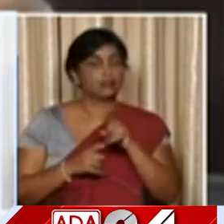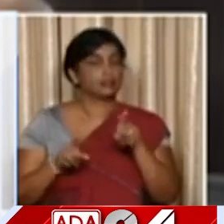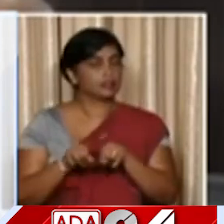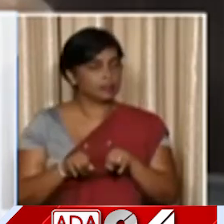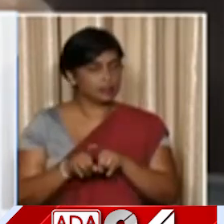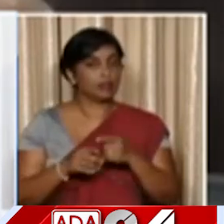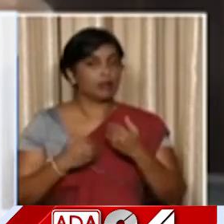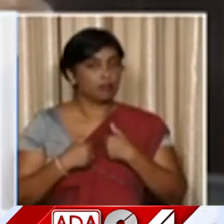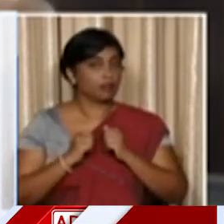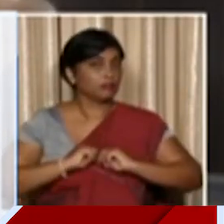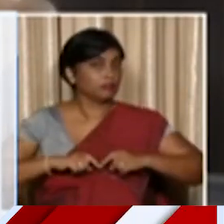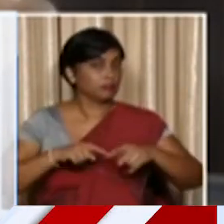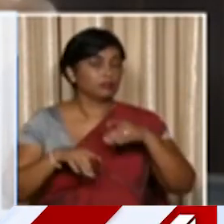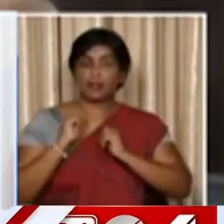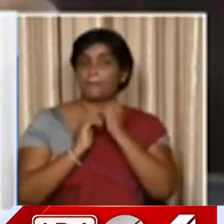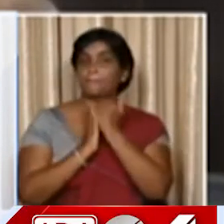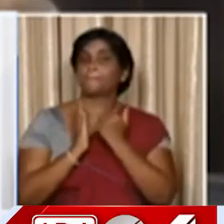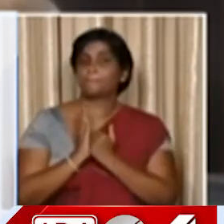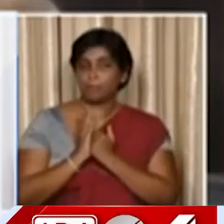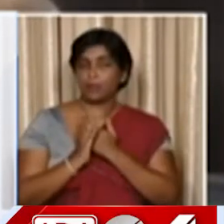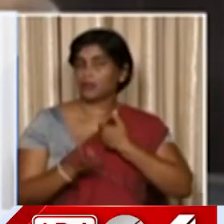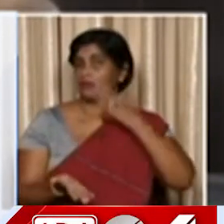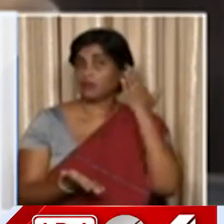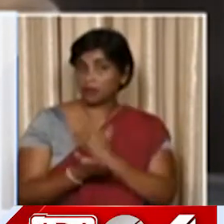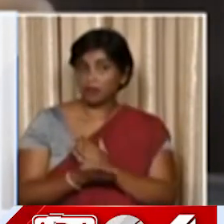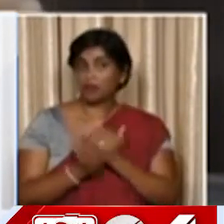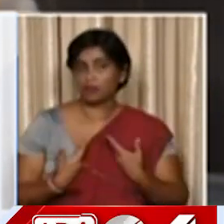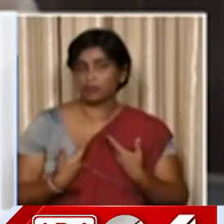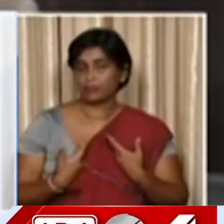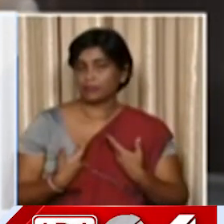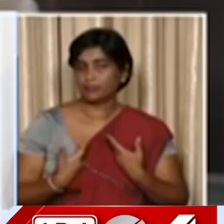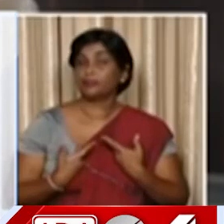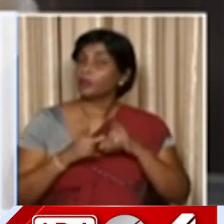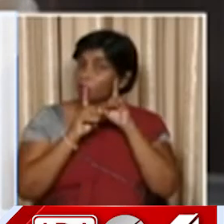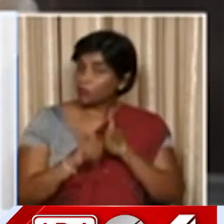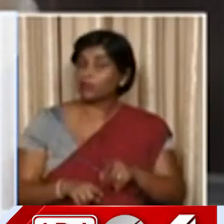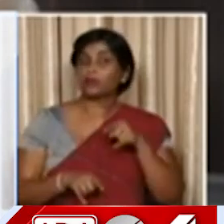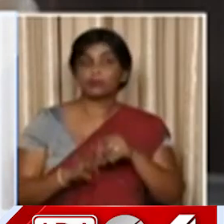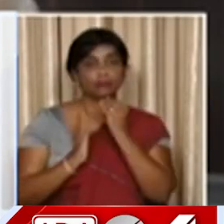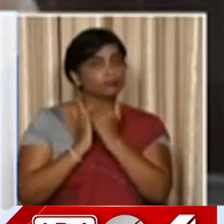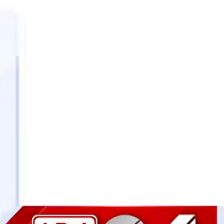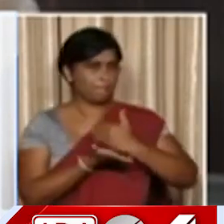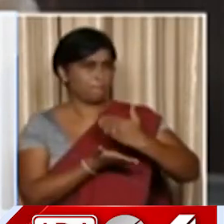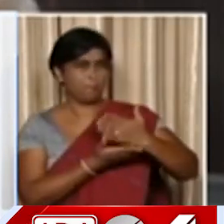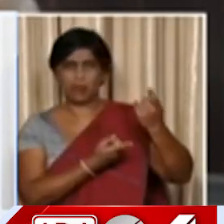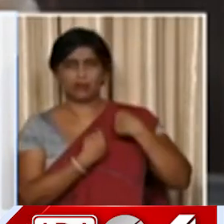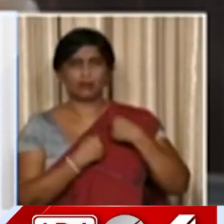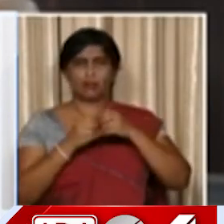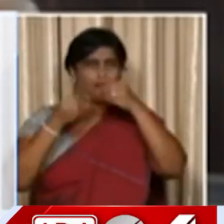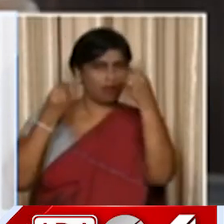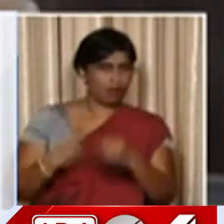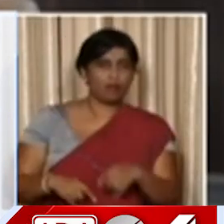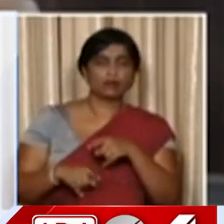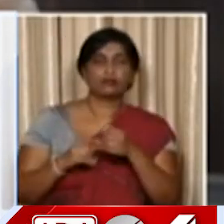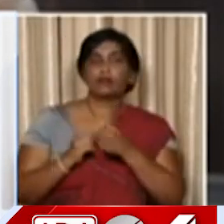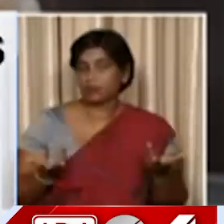පරිදි අපි අනුගමනය කරන මේ පිළිවෙත නවතා දැමුවොත් සිදුවන්නේ කුමක්ද? එසේ නැතිනම් මේ පිළිවෙතට බාධා කොට කඩාපාල් කරන